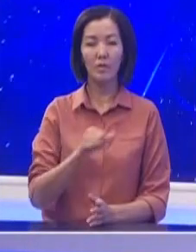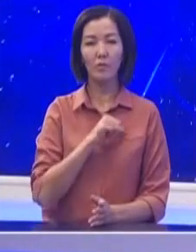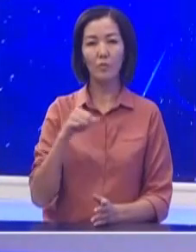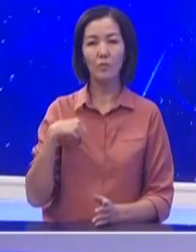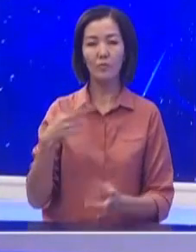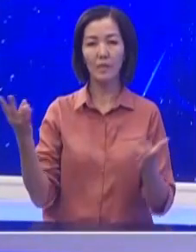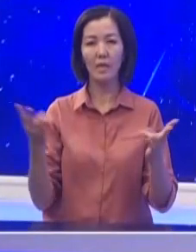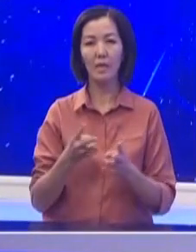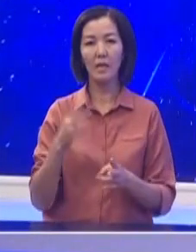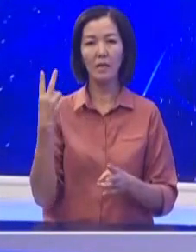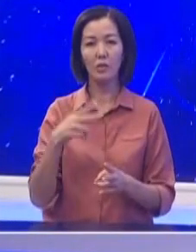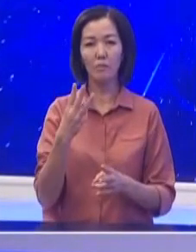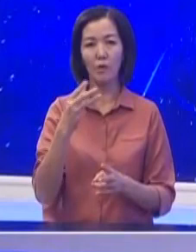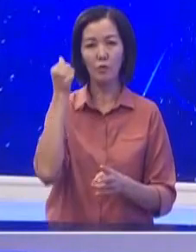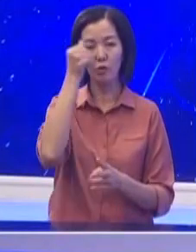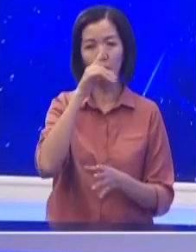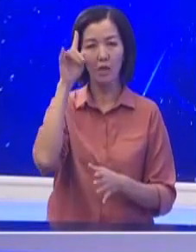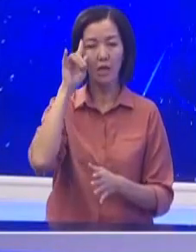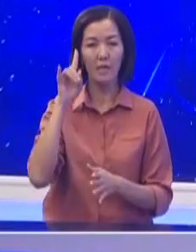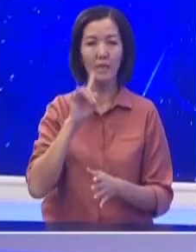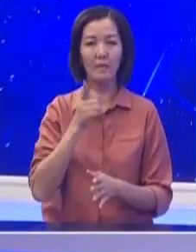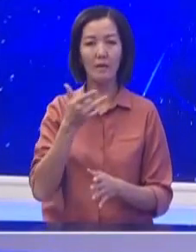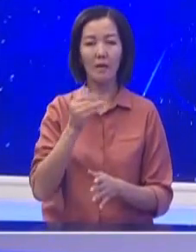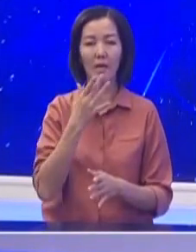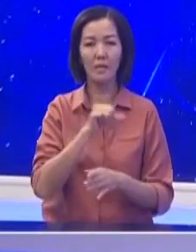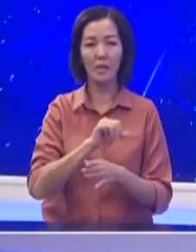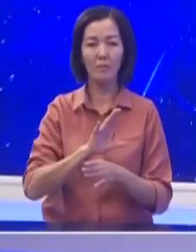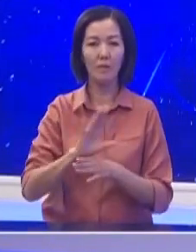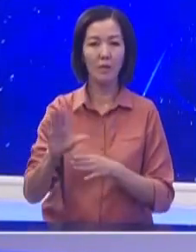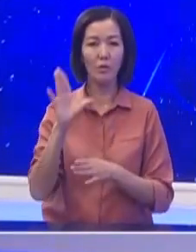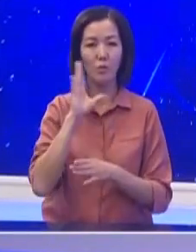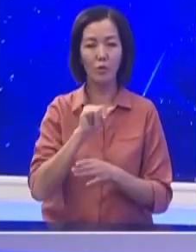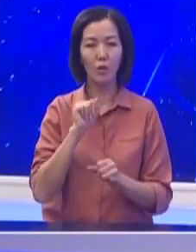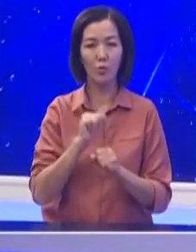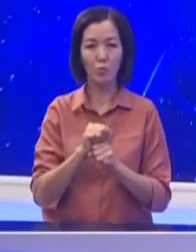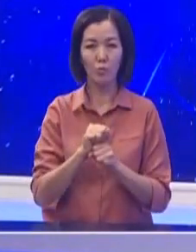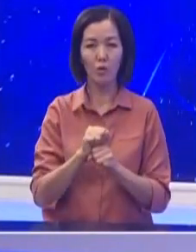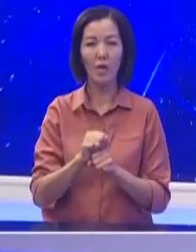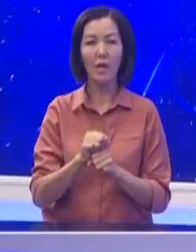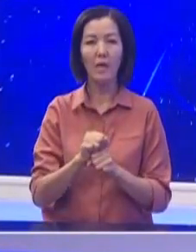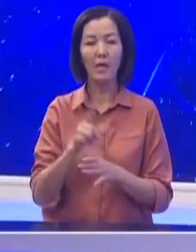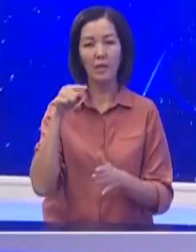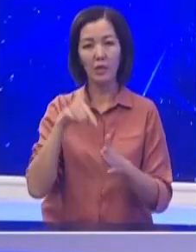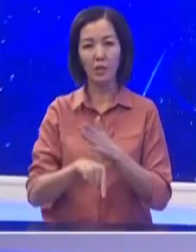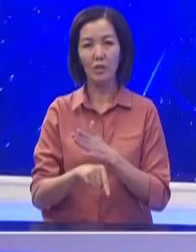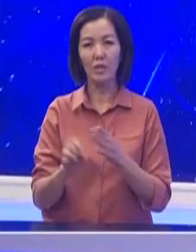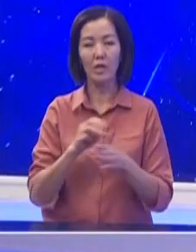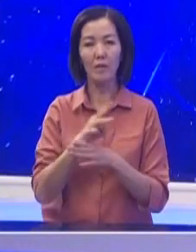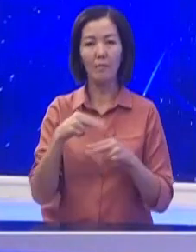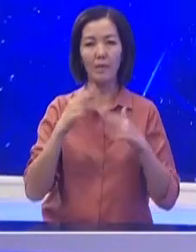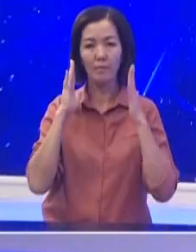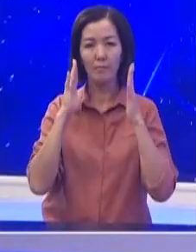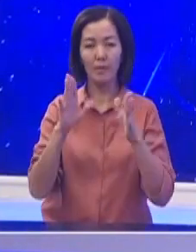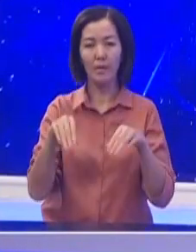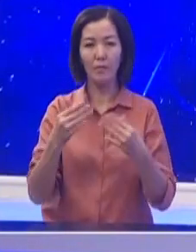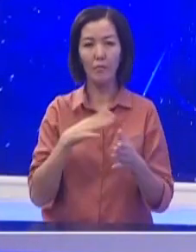Өзімізге керек, 2023 жылы Қазақстан газ экспортын тоқтату мүмкін. Қазір алдымен ішкі нарықты қамтамасыз етуге басымдық беріліп отыр.